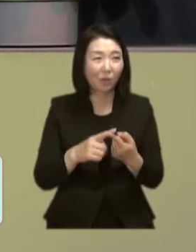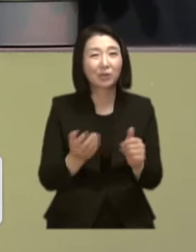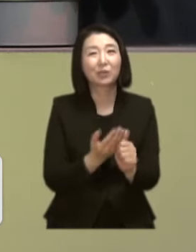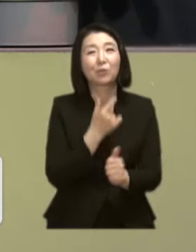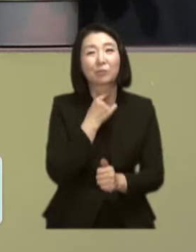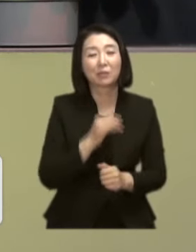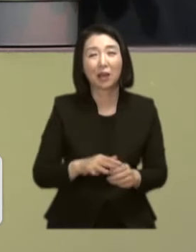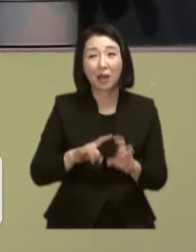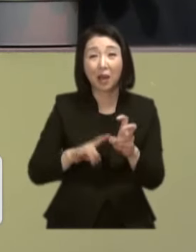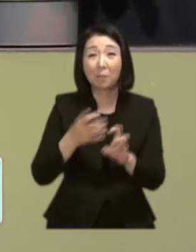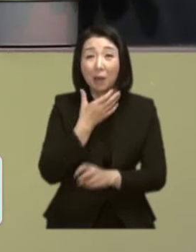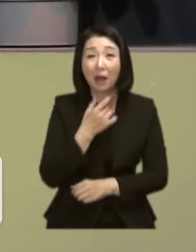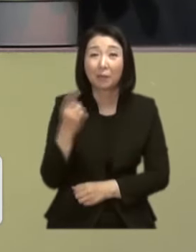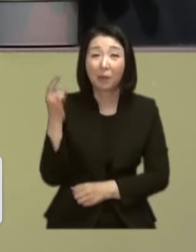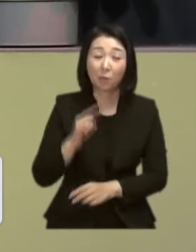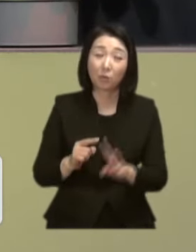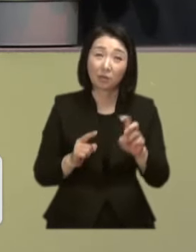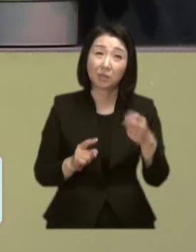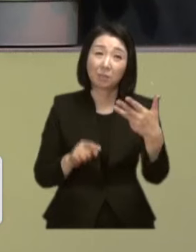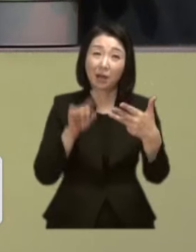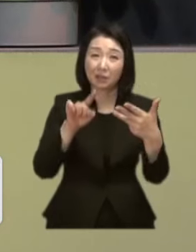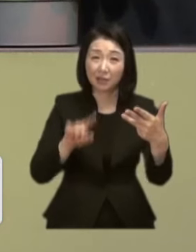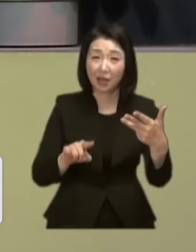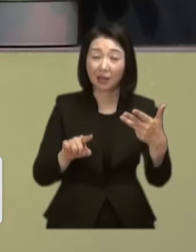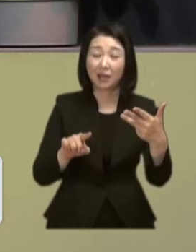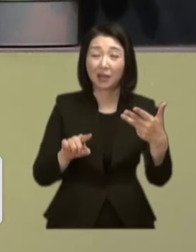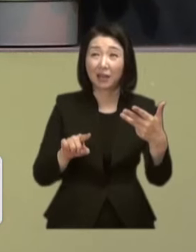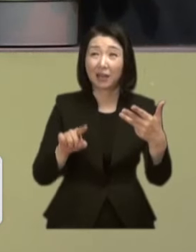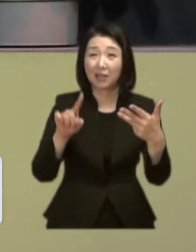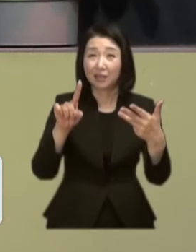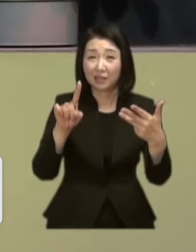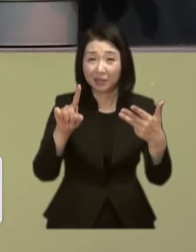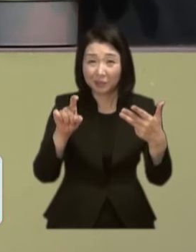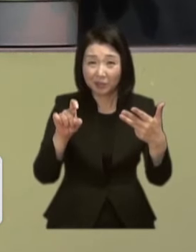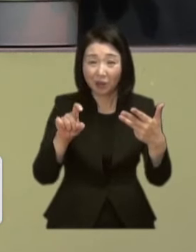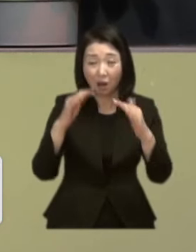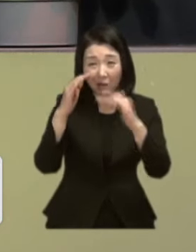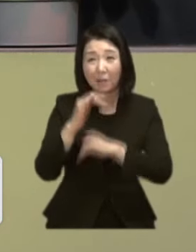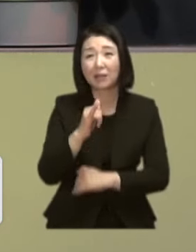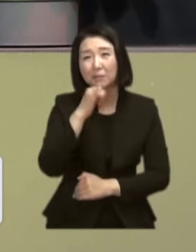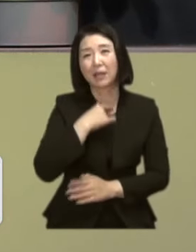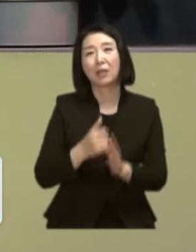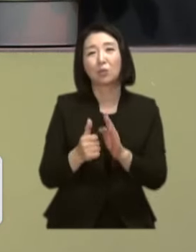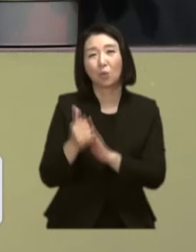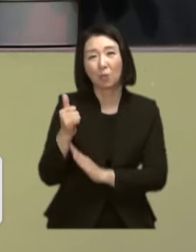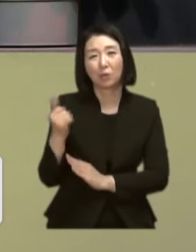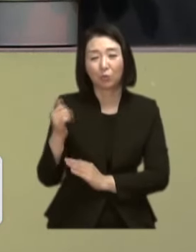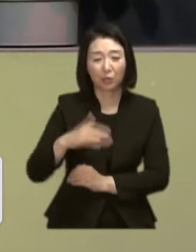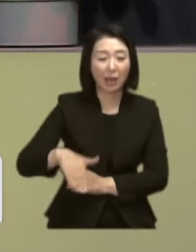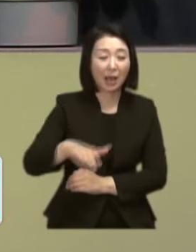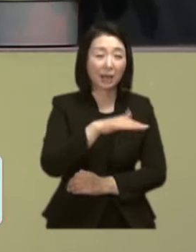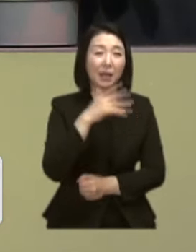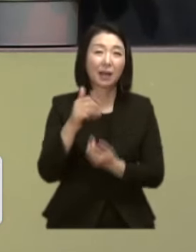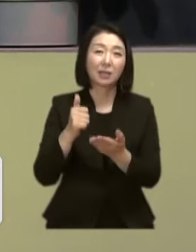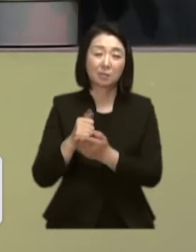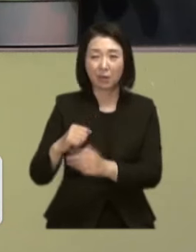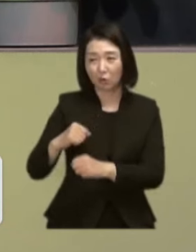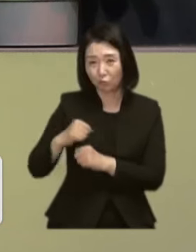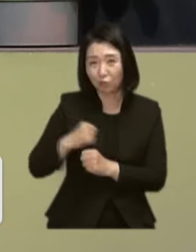28장 19절, 20절이 제 마음의 소망이고요. 그 말씀 가지고 갔고요. 그 네. 말씀을 통해서 우리 애들을 하나님의 군사, 하나님의